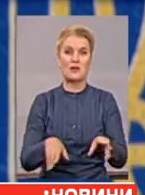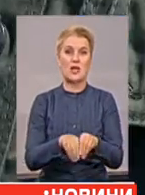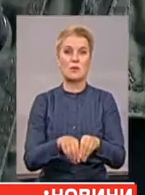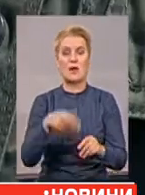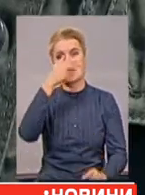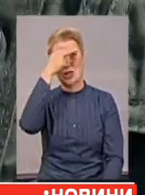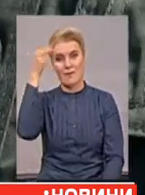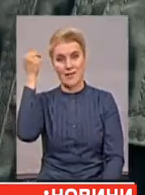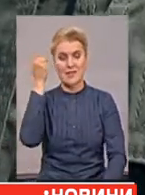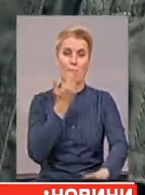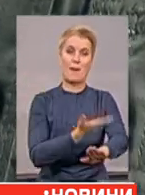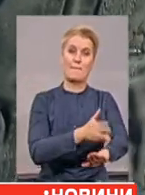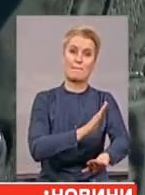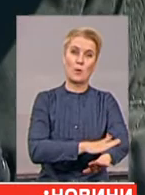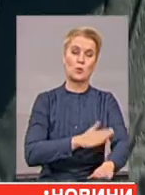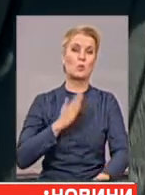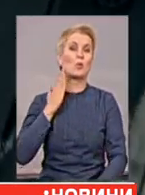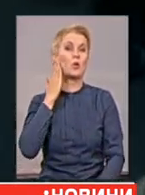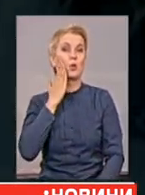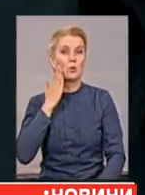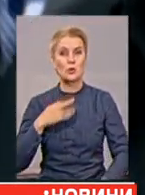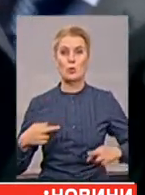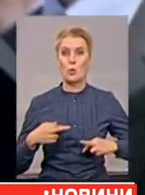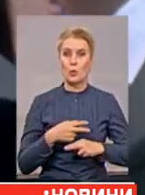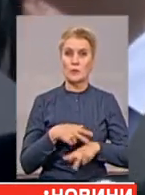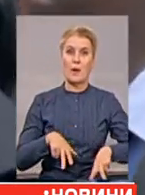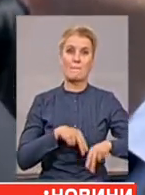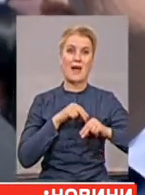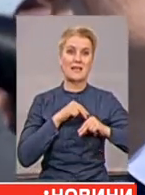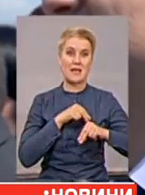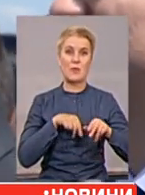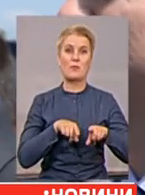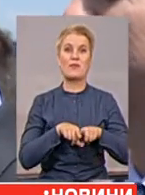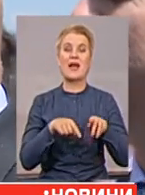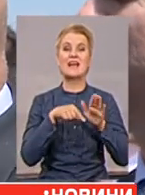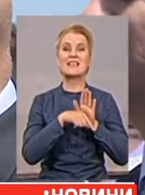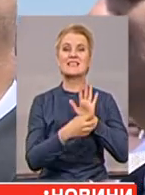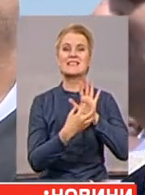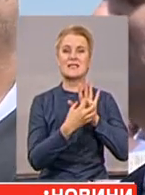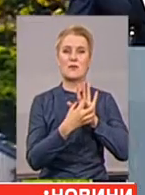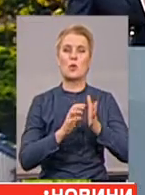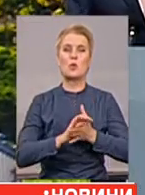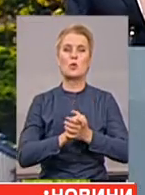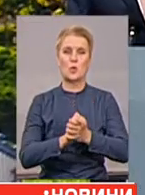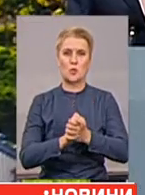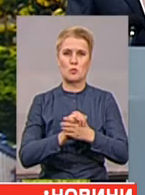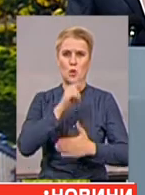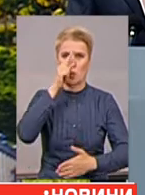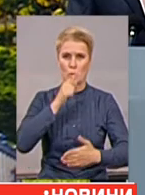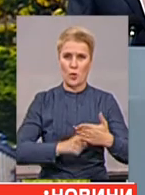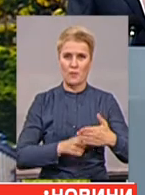польськими, румунськими і угорськими партнерами як символ дружби і довіри між нашими